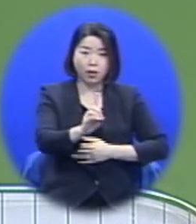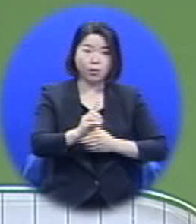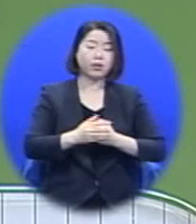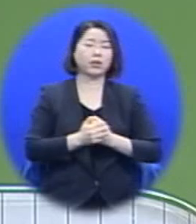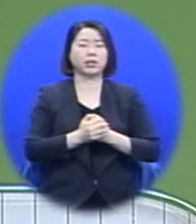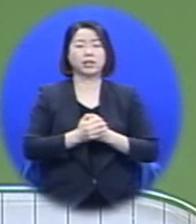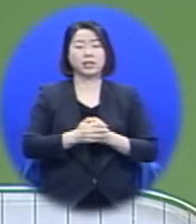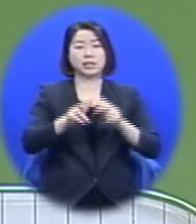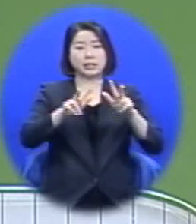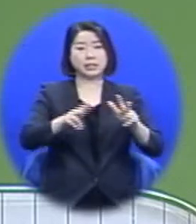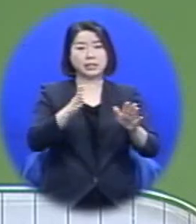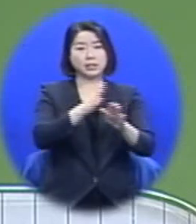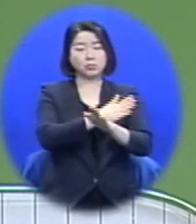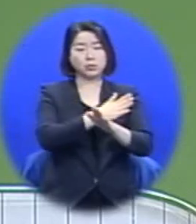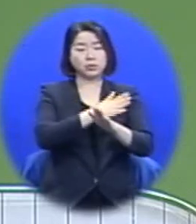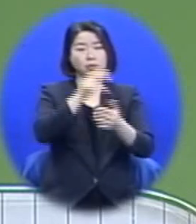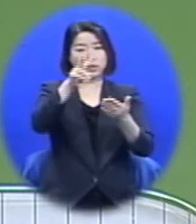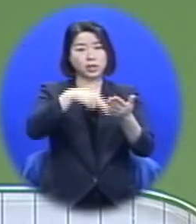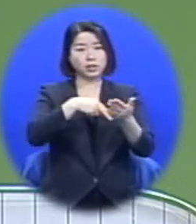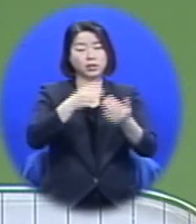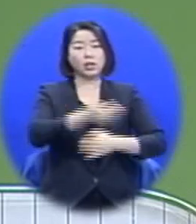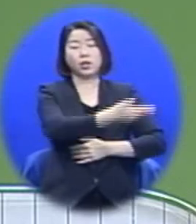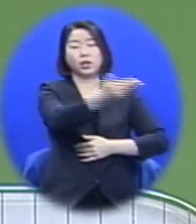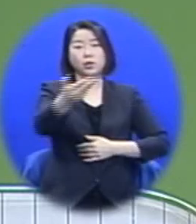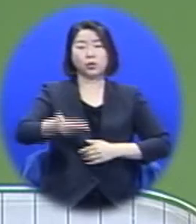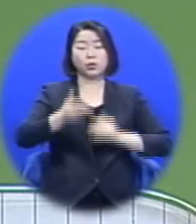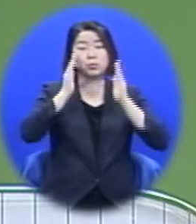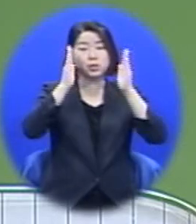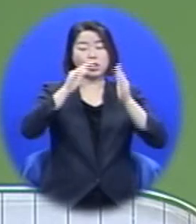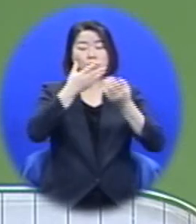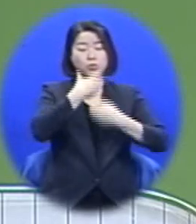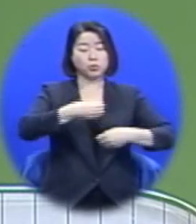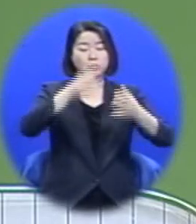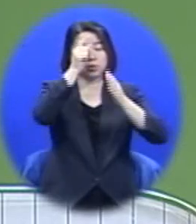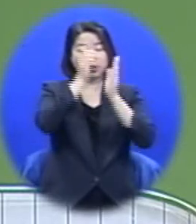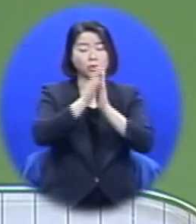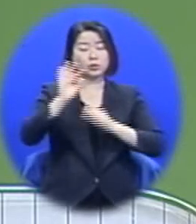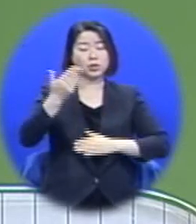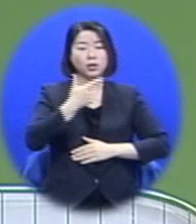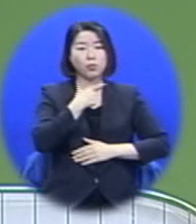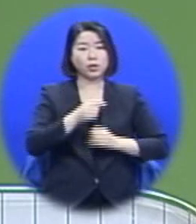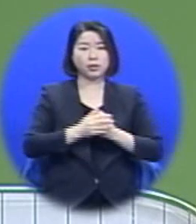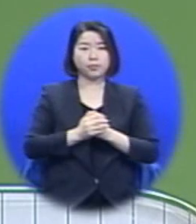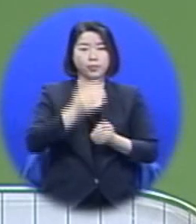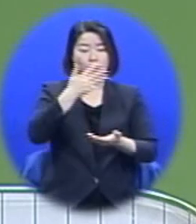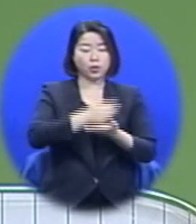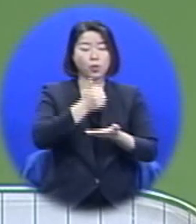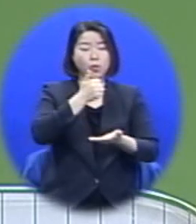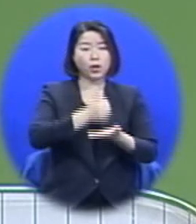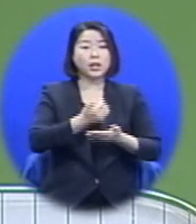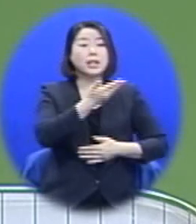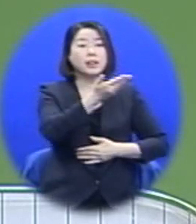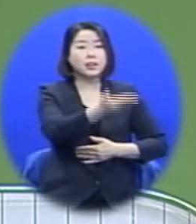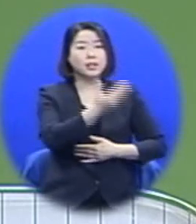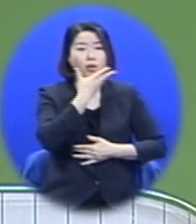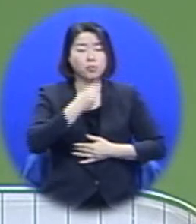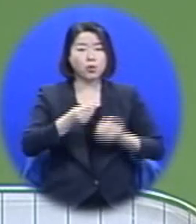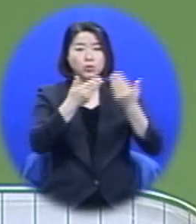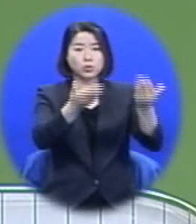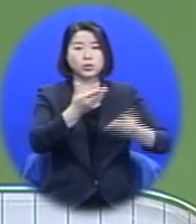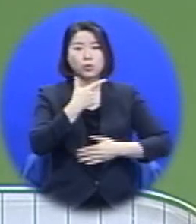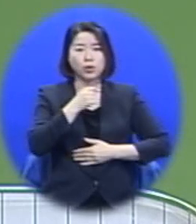지금 잃는 말씀은 여러분을 향한 축복기도 가 되기 원합니다 여호와는 네게 복을 주시고 너를 지키시기를